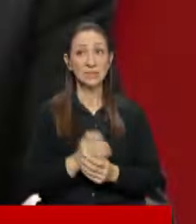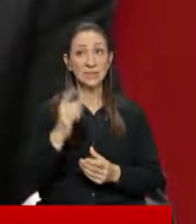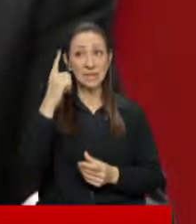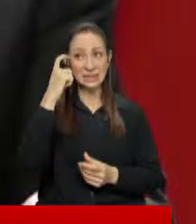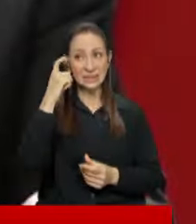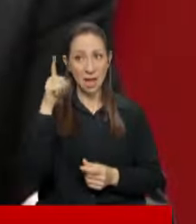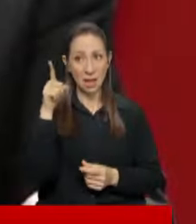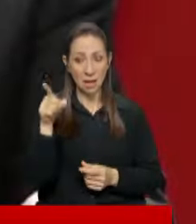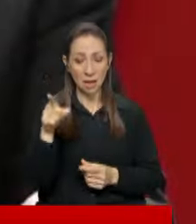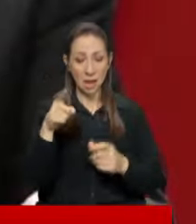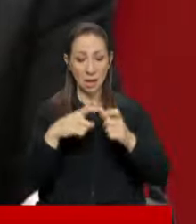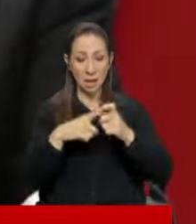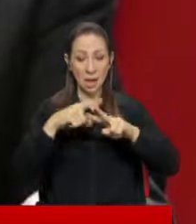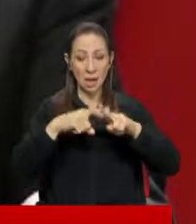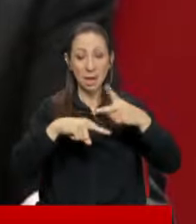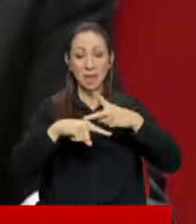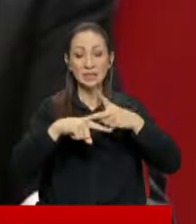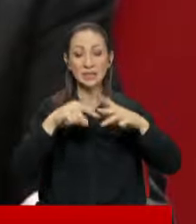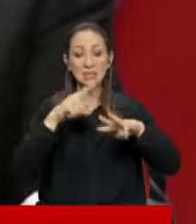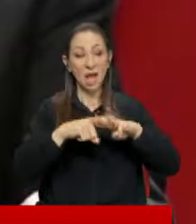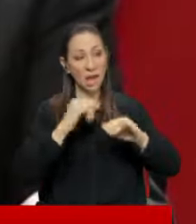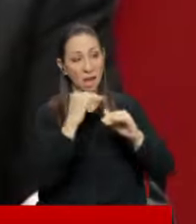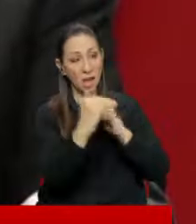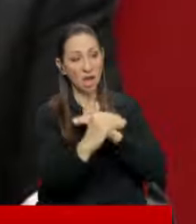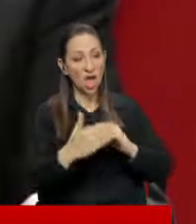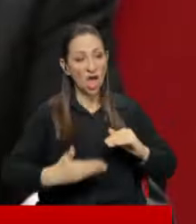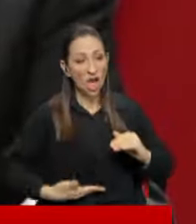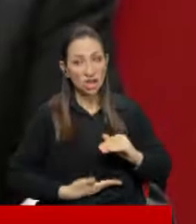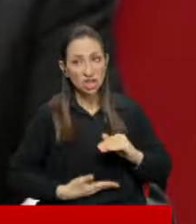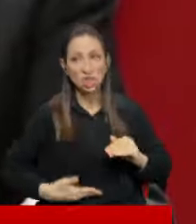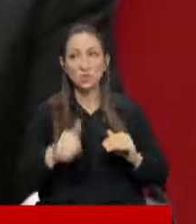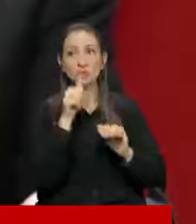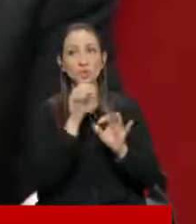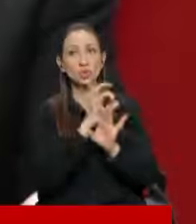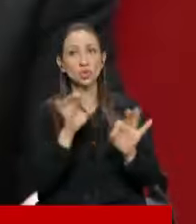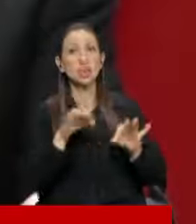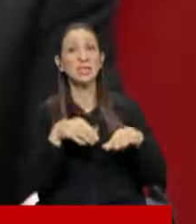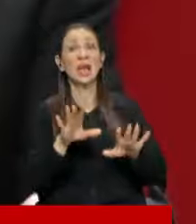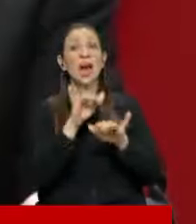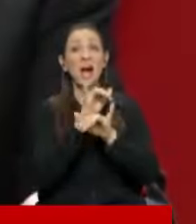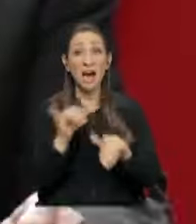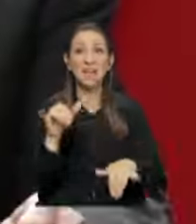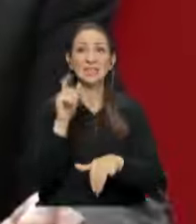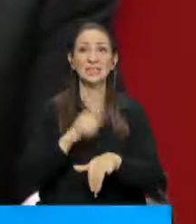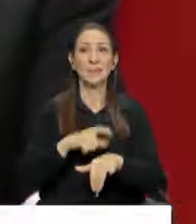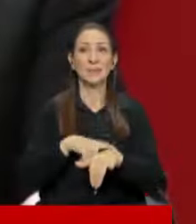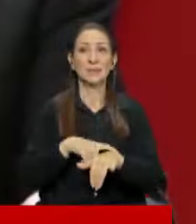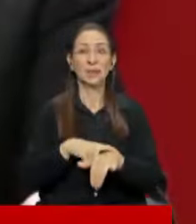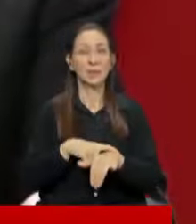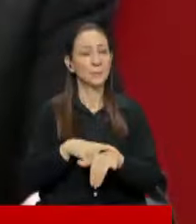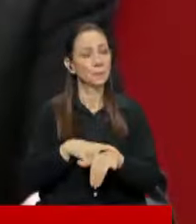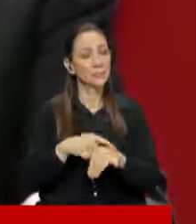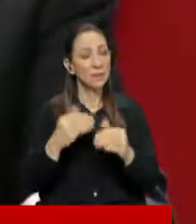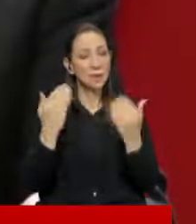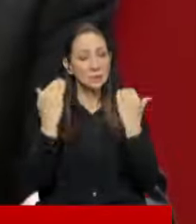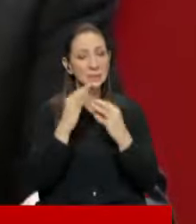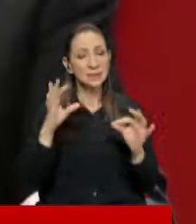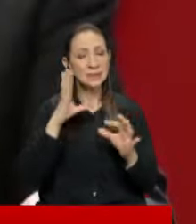İsrail, Gazze halkını sadece açlık ve susuzlukla değil, aynı zamanda masum